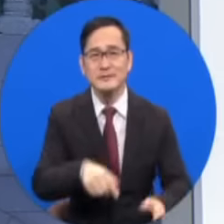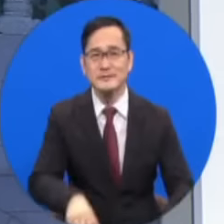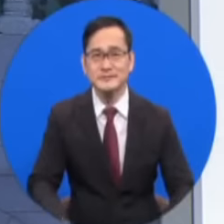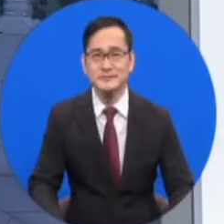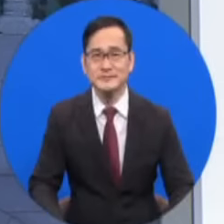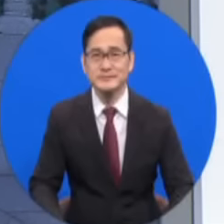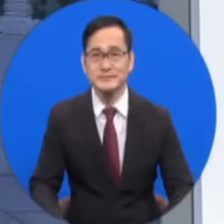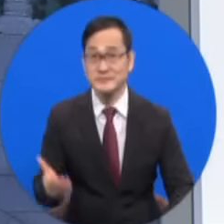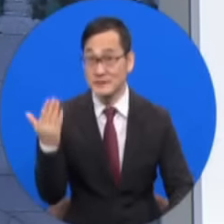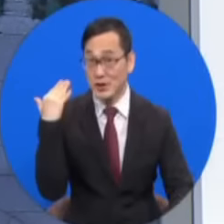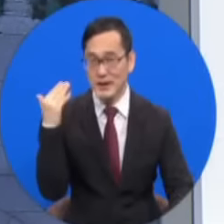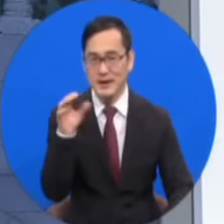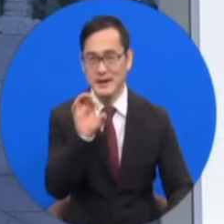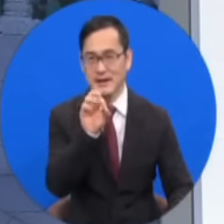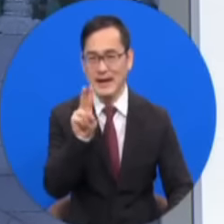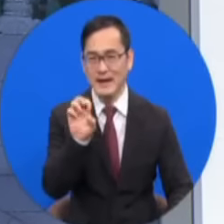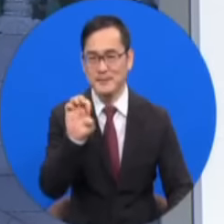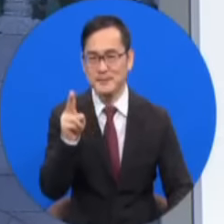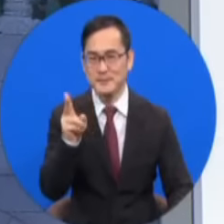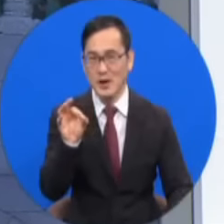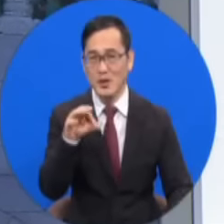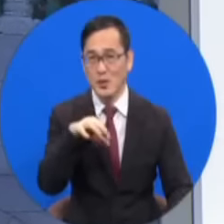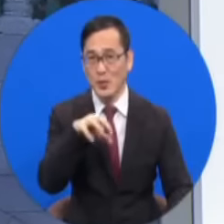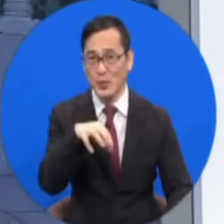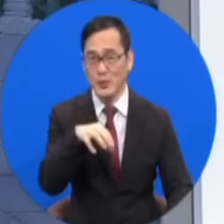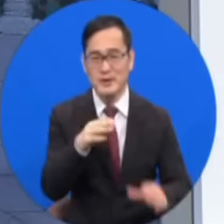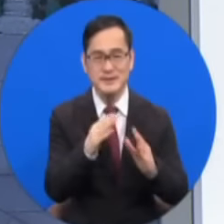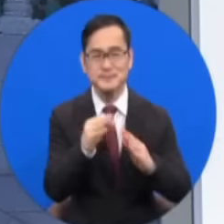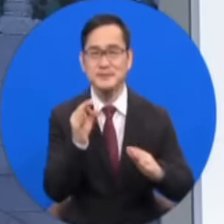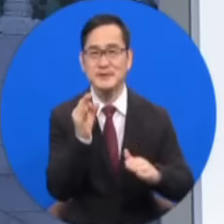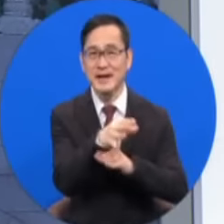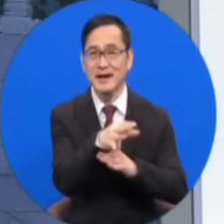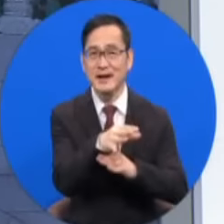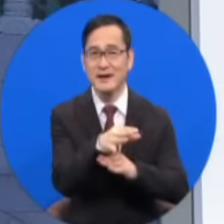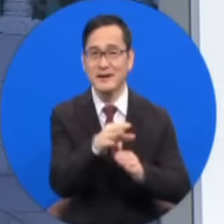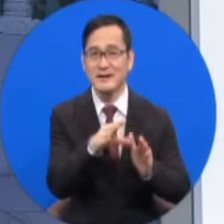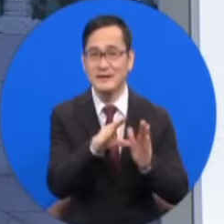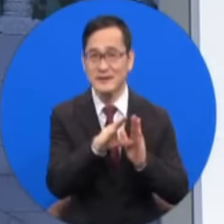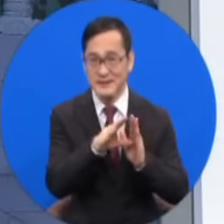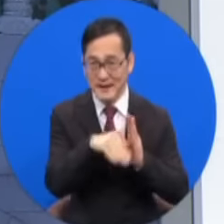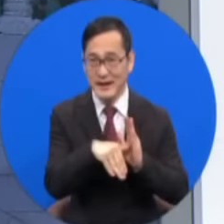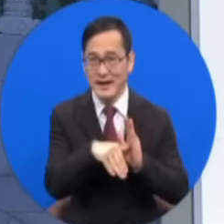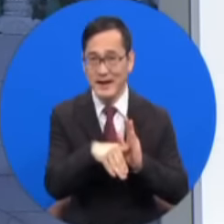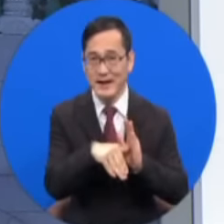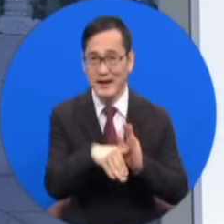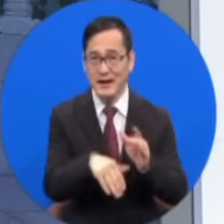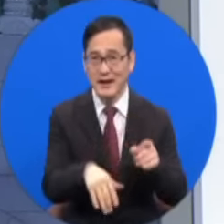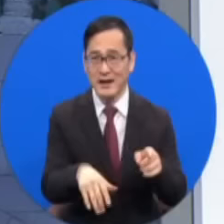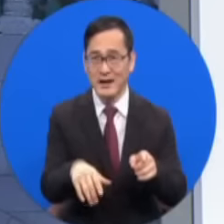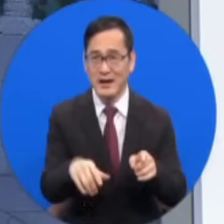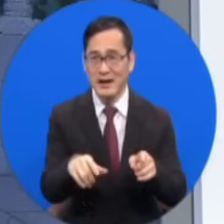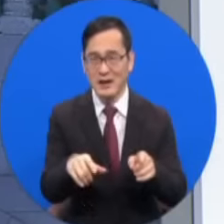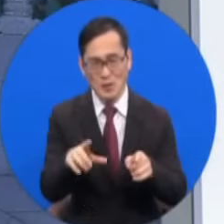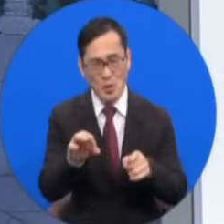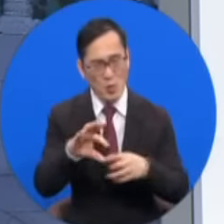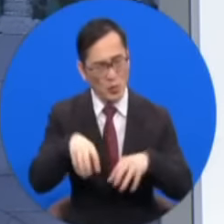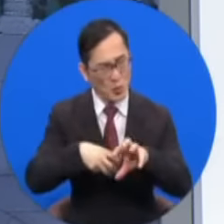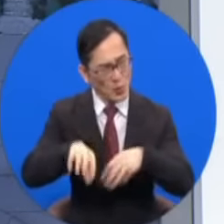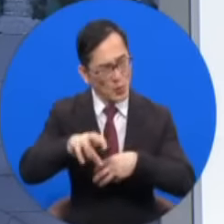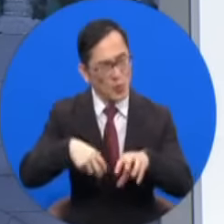지난 양평동 주택을 구입하는 과정에서 제기됐던 이름바 환치기 의호 그리고 그보다